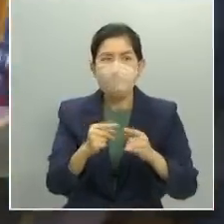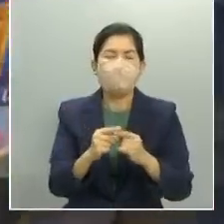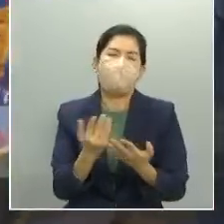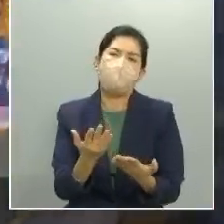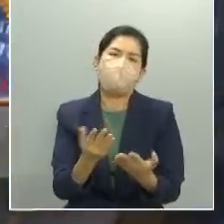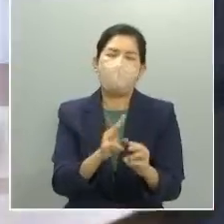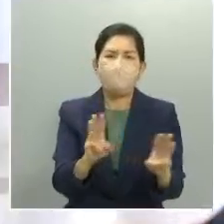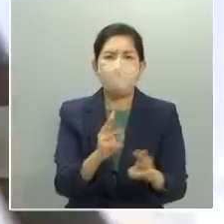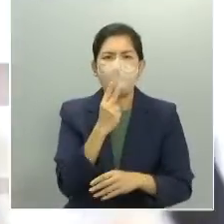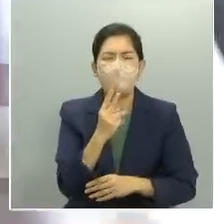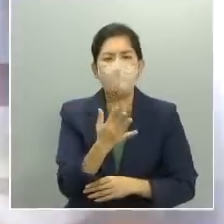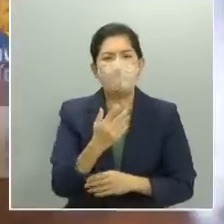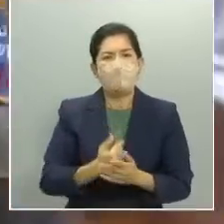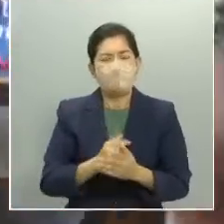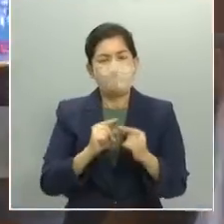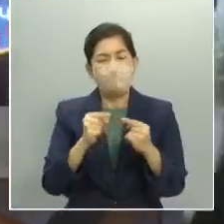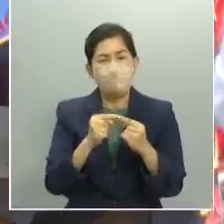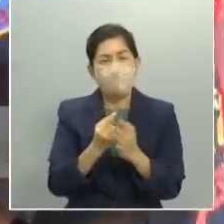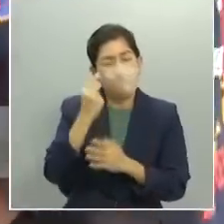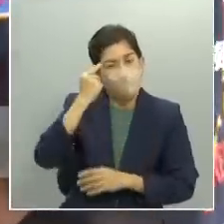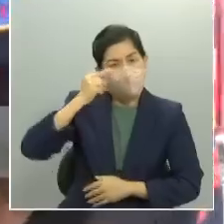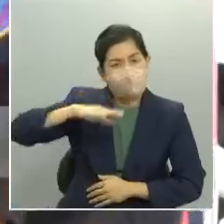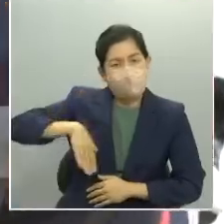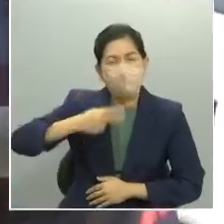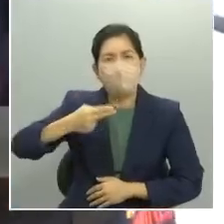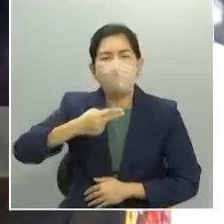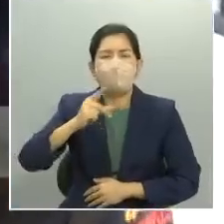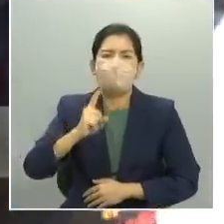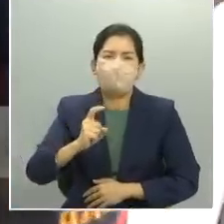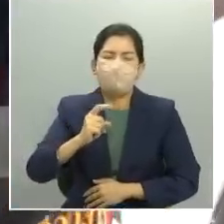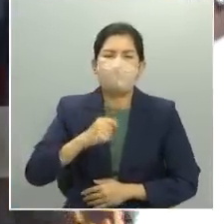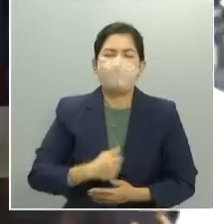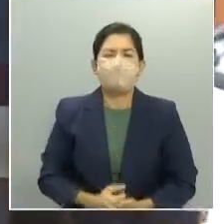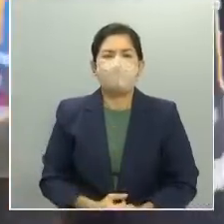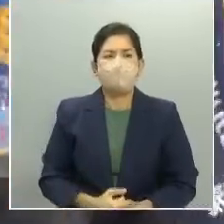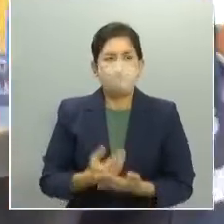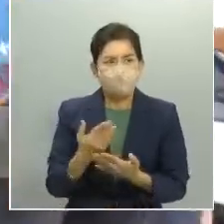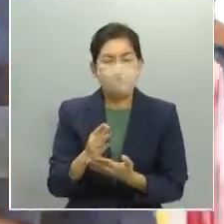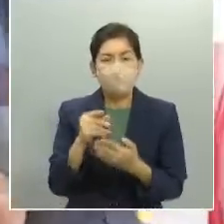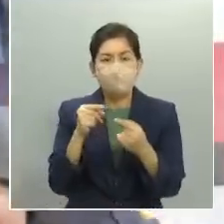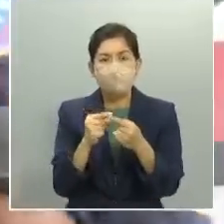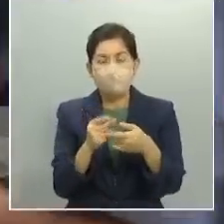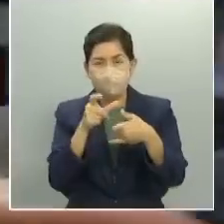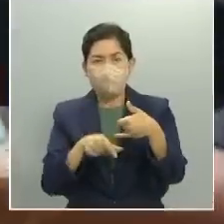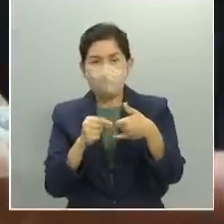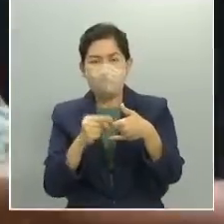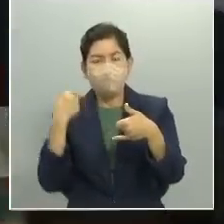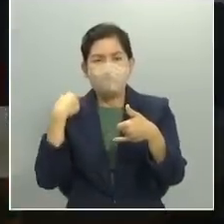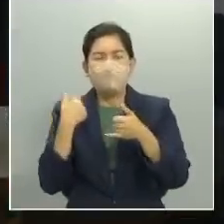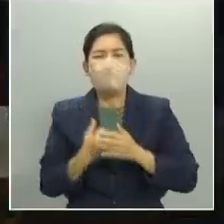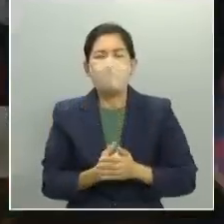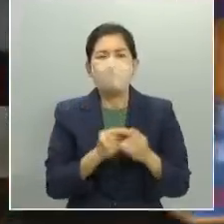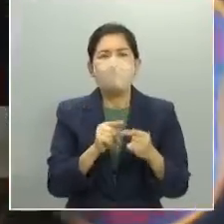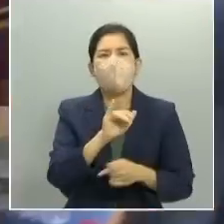17ปีขณะที่มีอีกรายหนึ่งเมื่อวานนี้ที่มาณจุดเกิดเหตุมาที่ศูนย์อำนวยการที่เปิดหน้าผับเมาเท่น